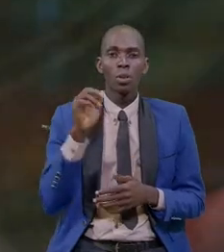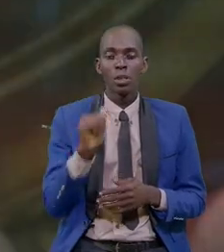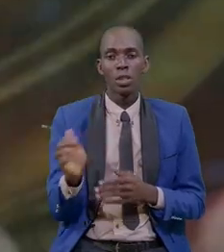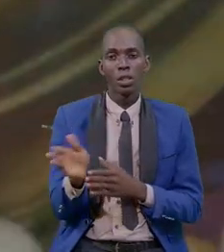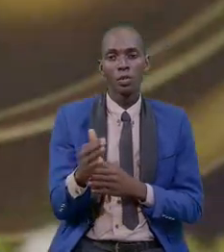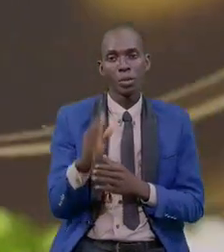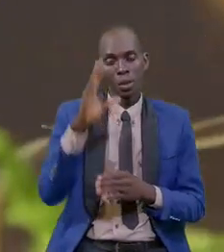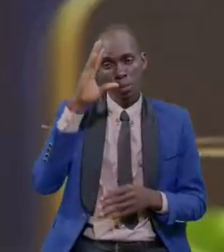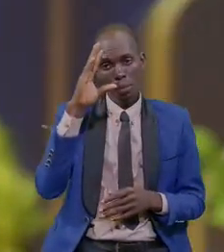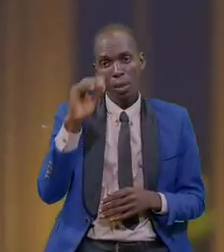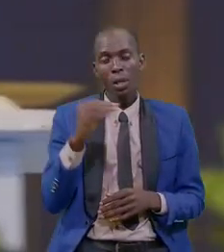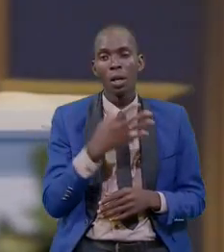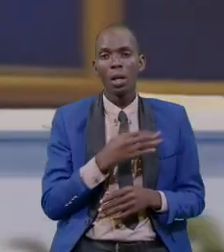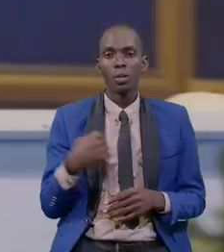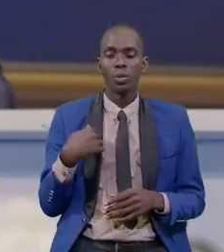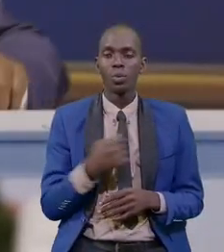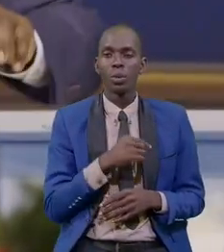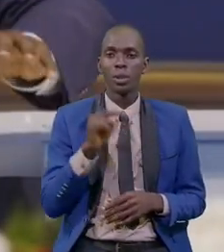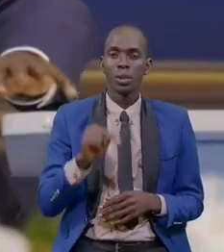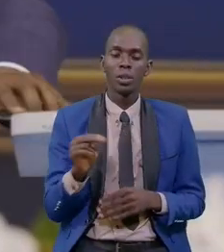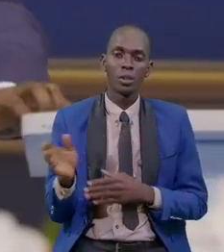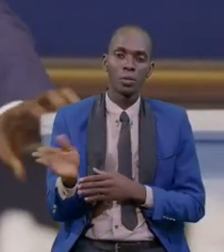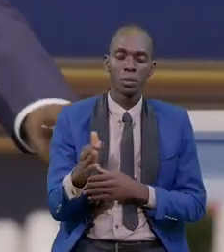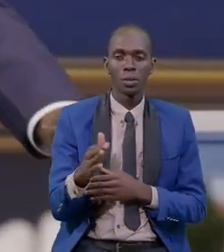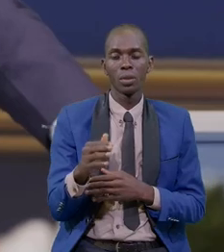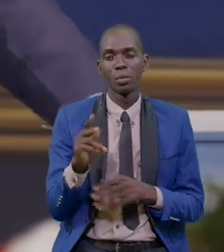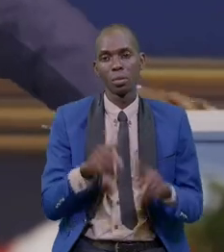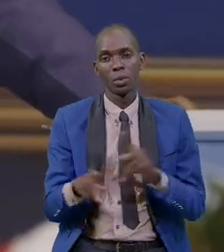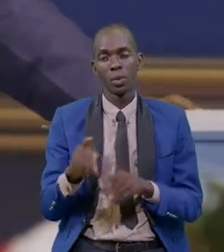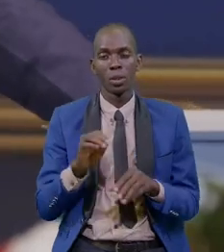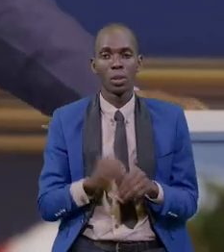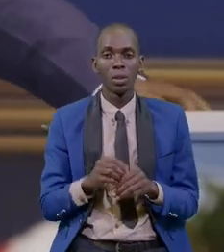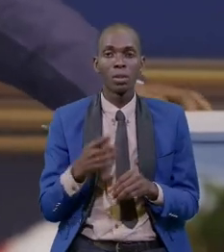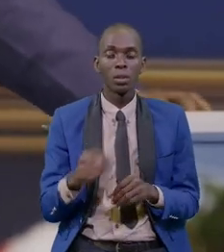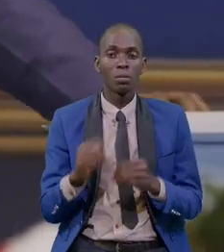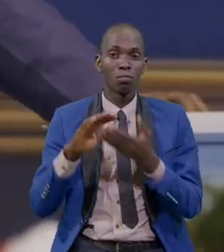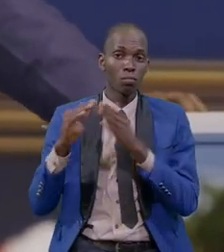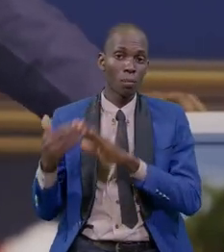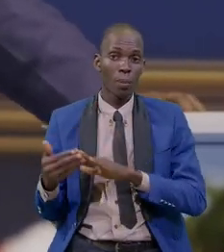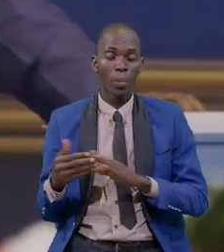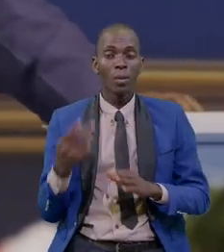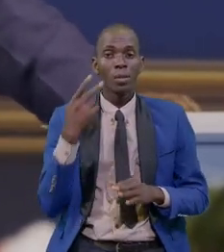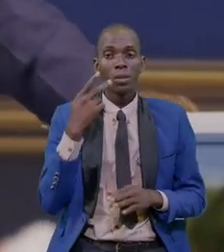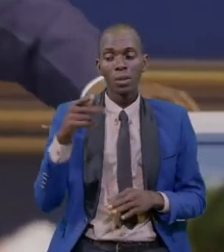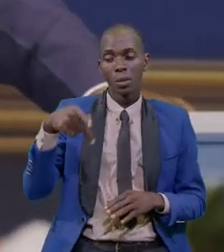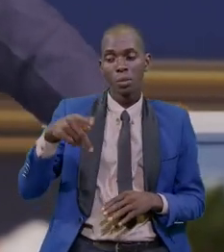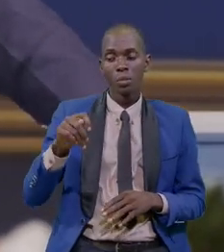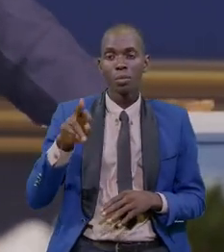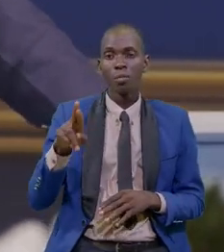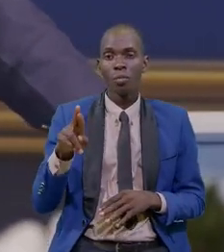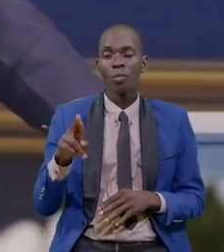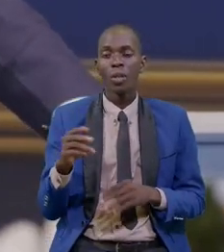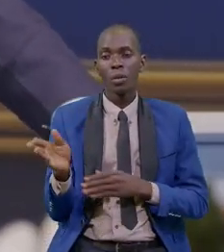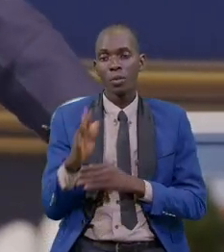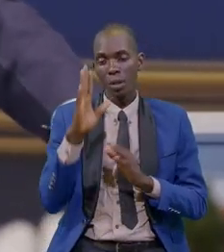nation. Et Pierre, il devait voir un pêcheur qui ne connaissait pas les techniques et les